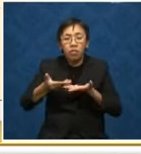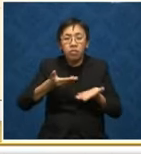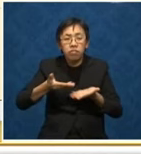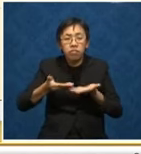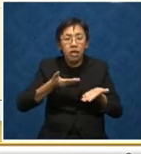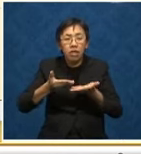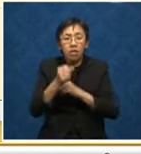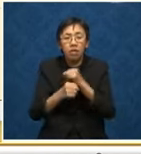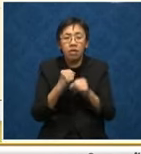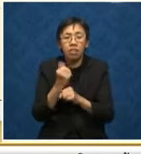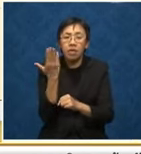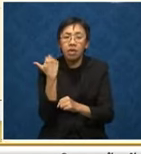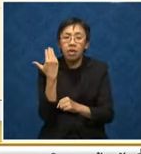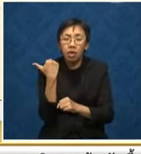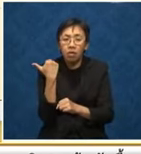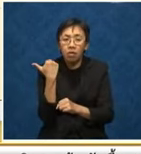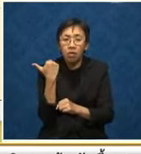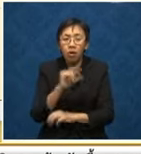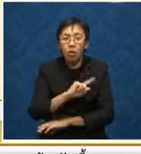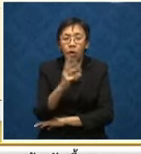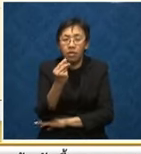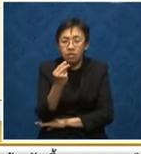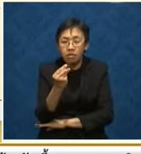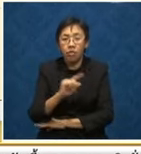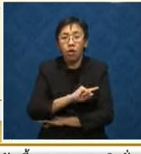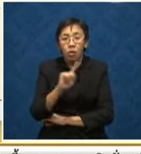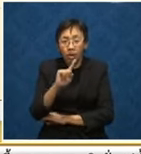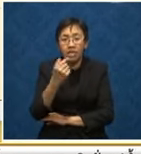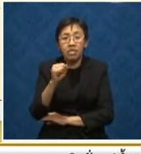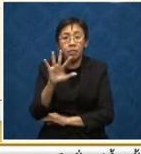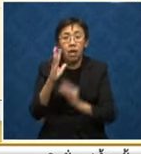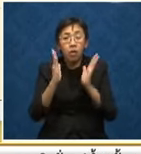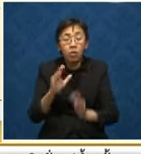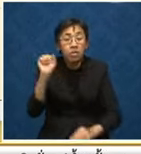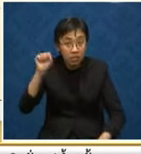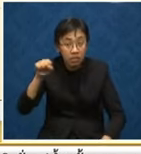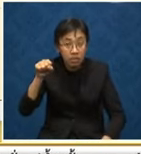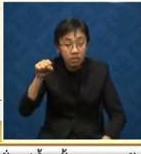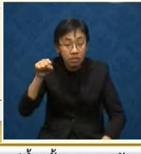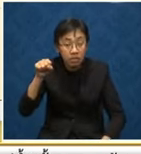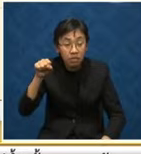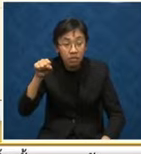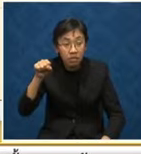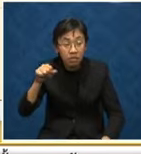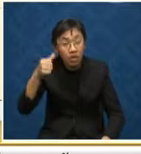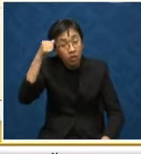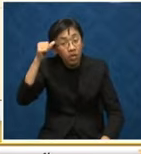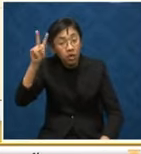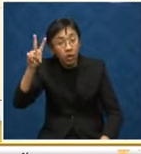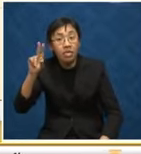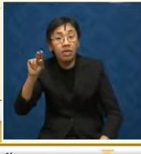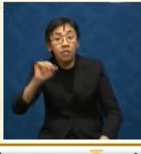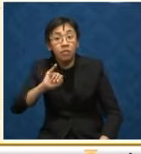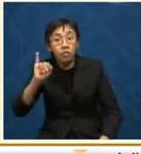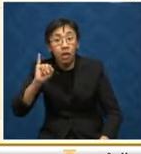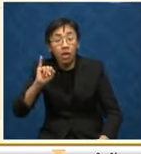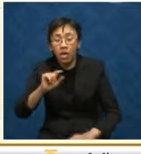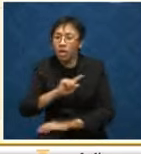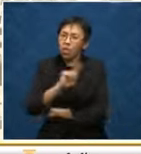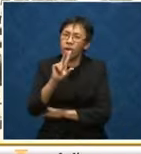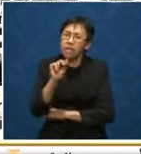ปีที่แล้วเนี่ยเป็นวันละ15คนใช่ไหมครับแล้วก็2วัน30วันละ30เลย